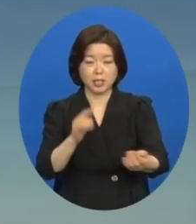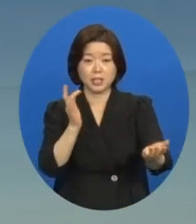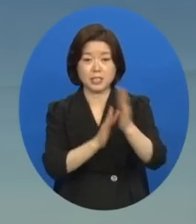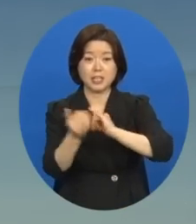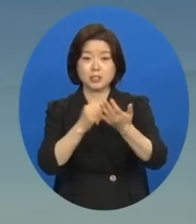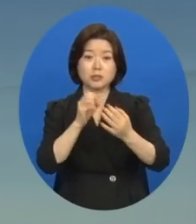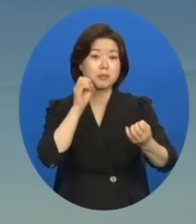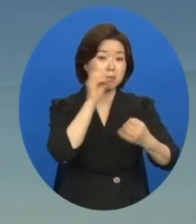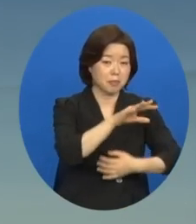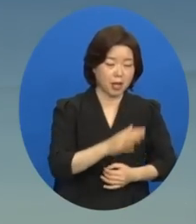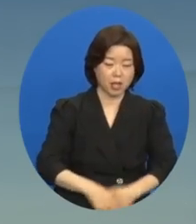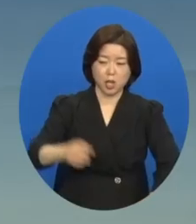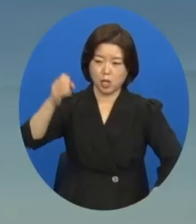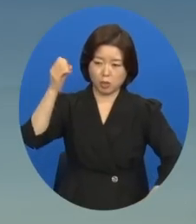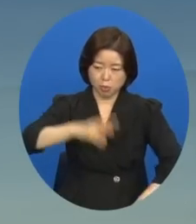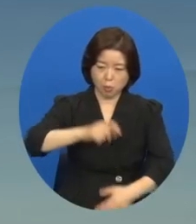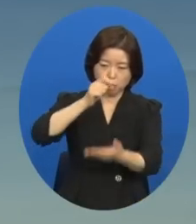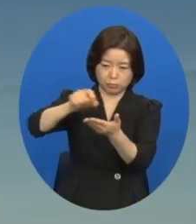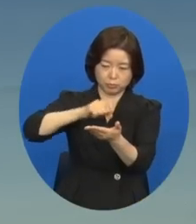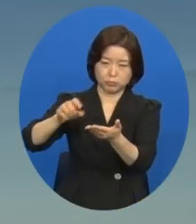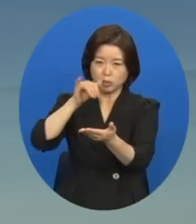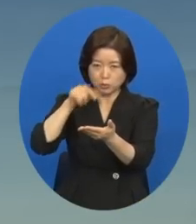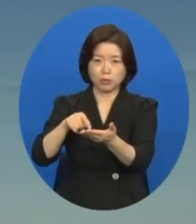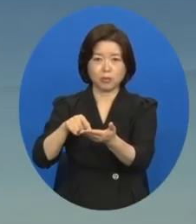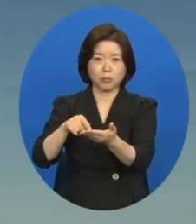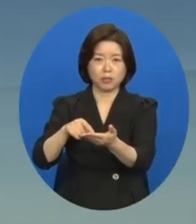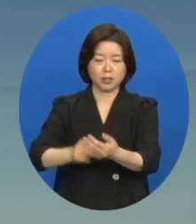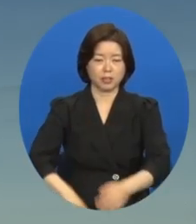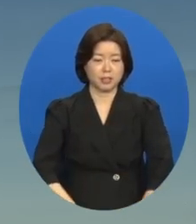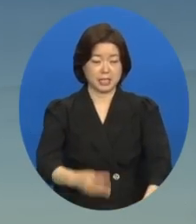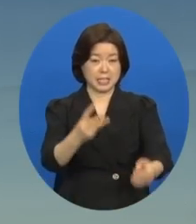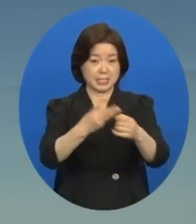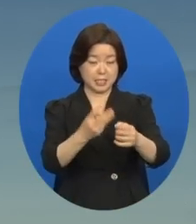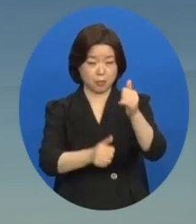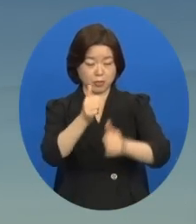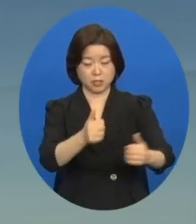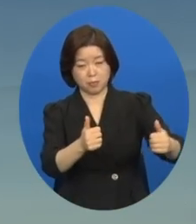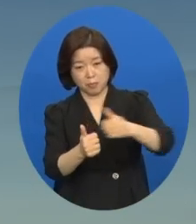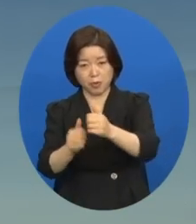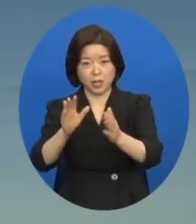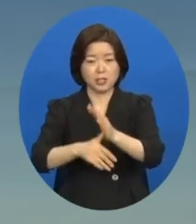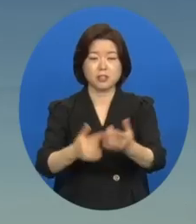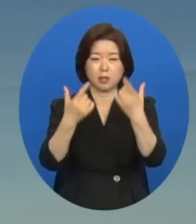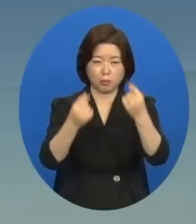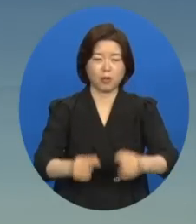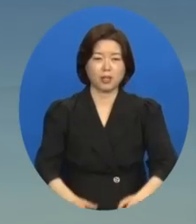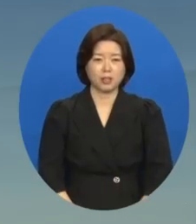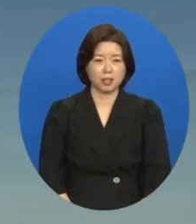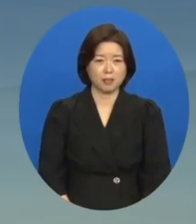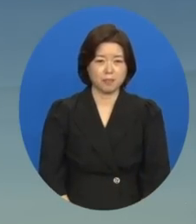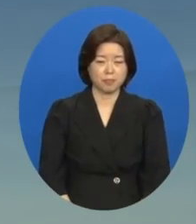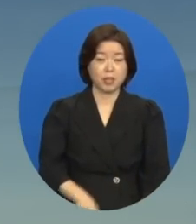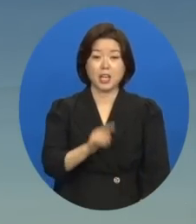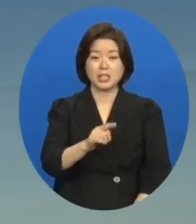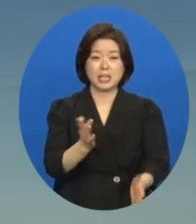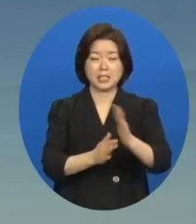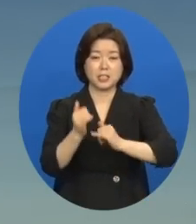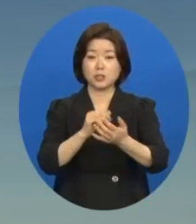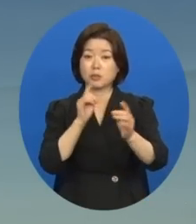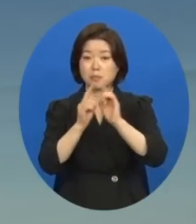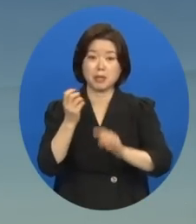또 기록되었으되. 세 번째 시험에도 예수님 똑같이 하십니다. 10절입니다. 이에 예수께서